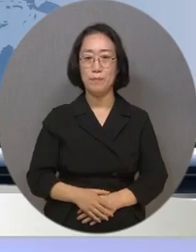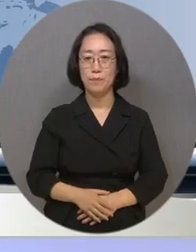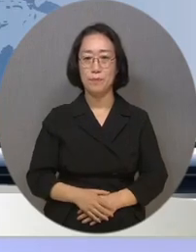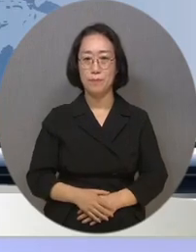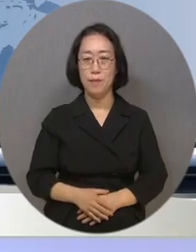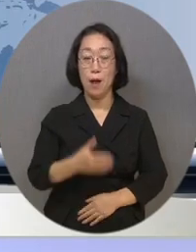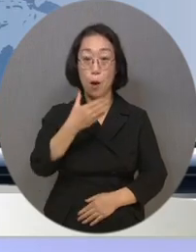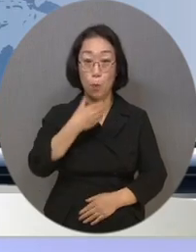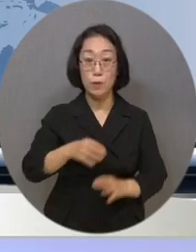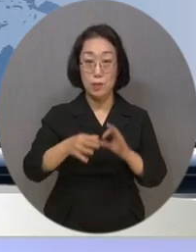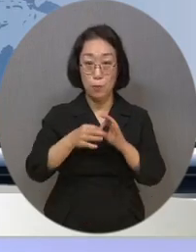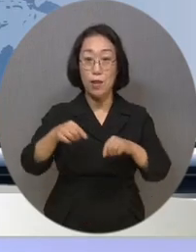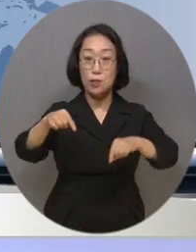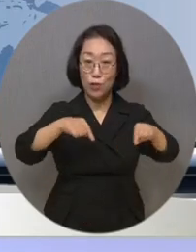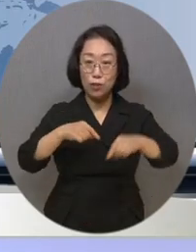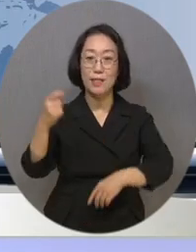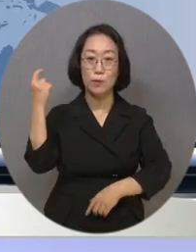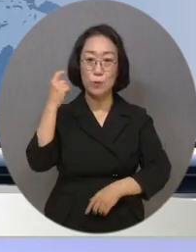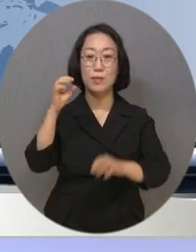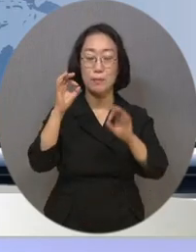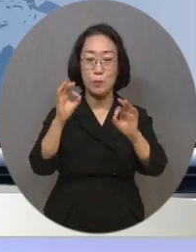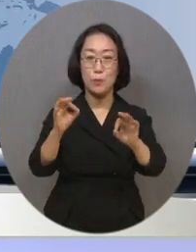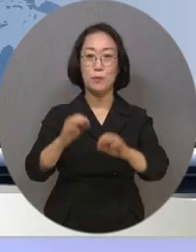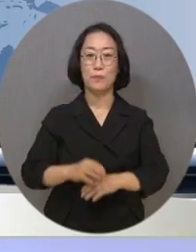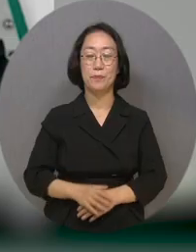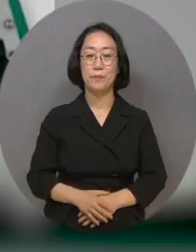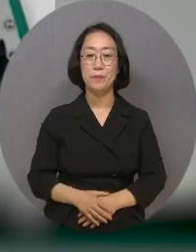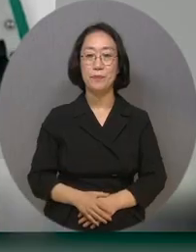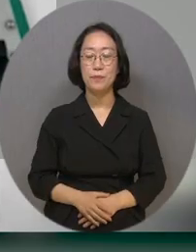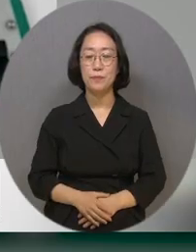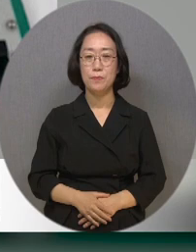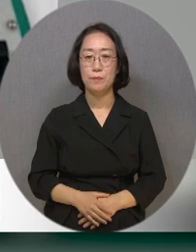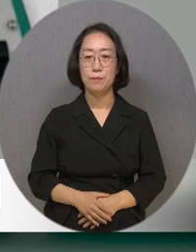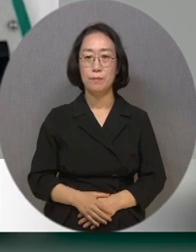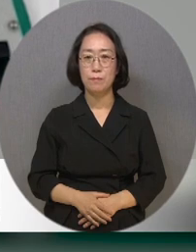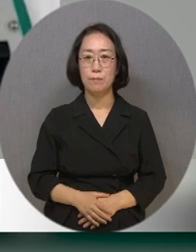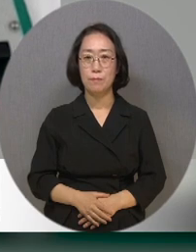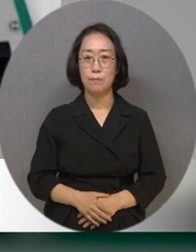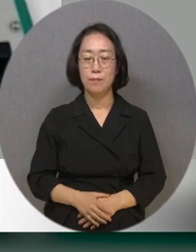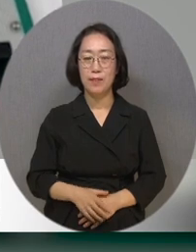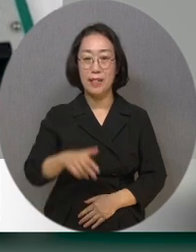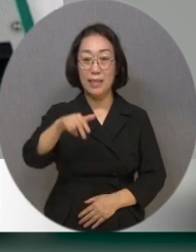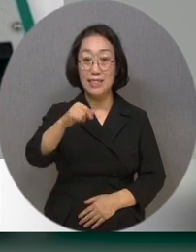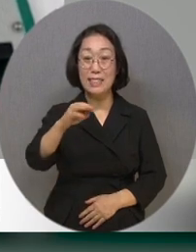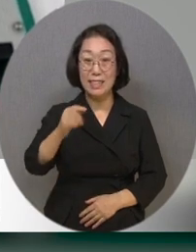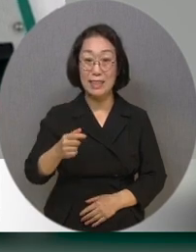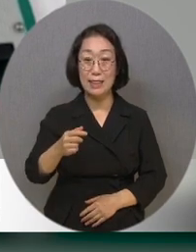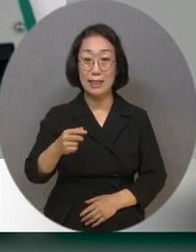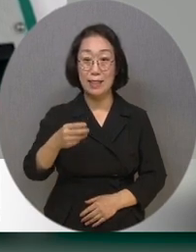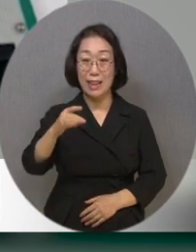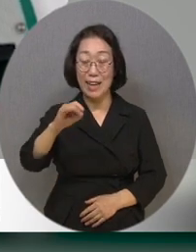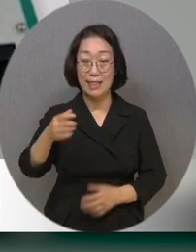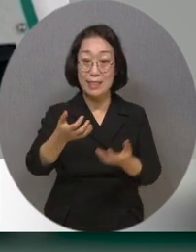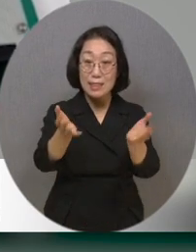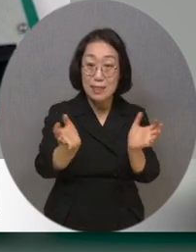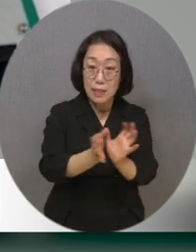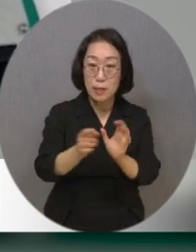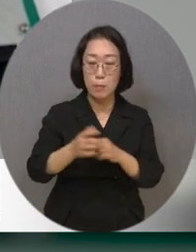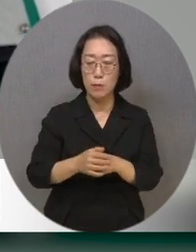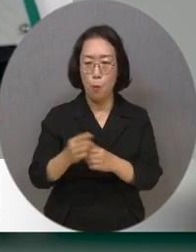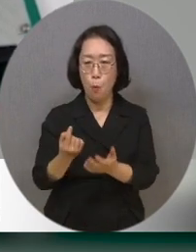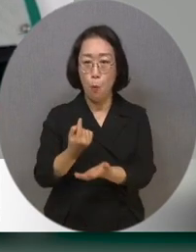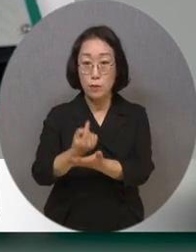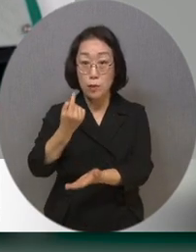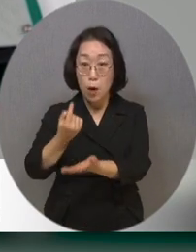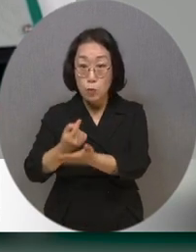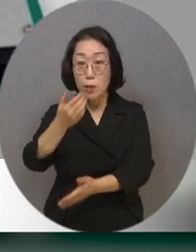이어서 복직의 정책 소식 만나보겠습니다 사단법인 그린라이트가 홀로서기를 시작한 휠체어 사용